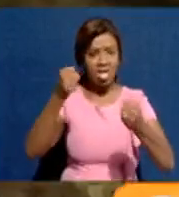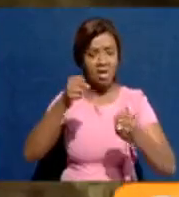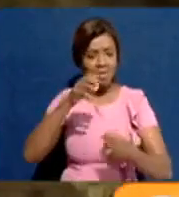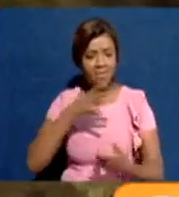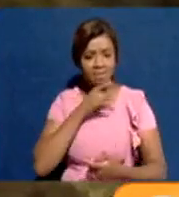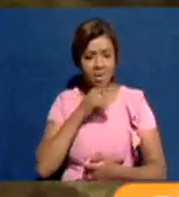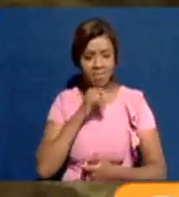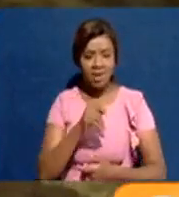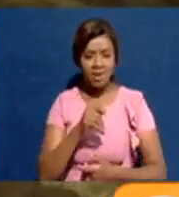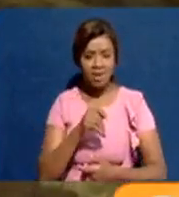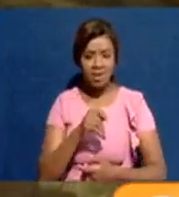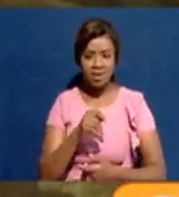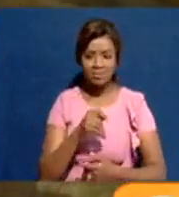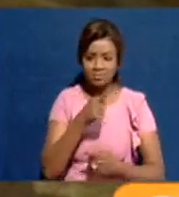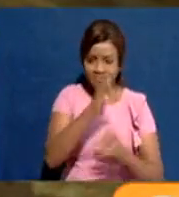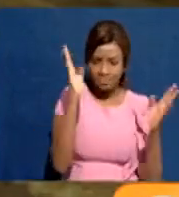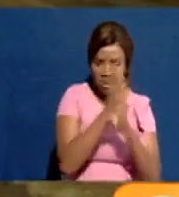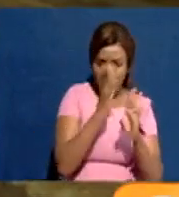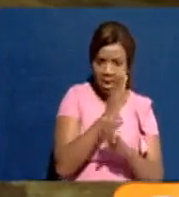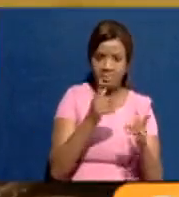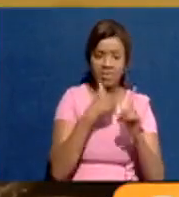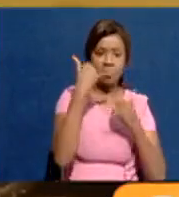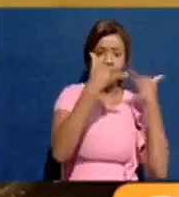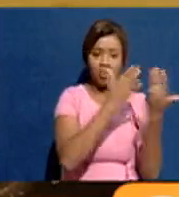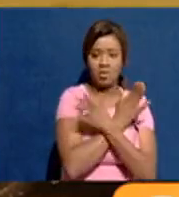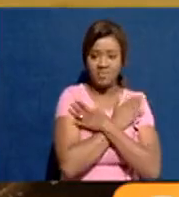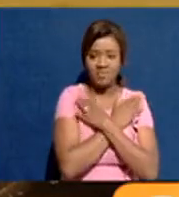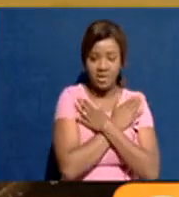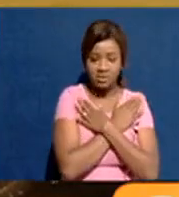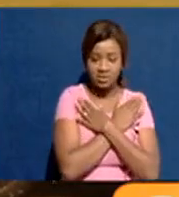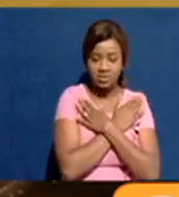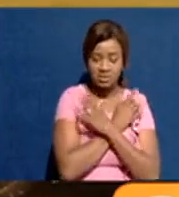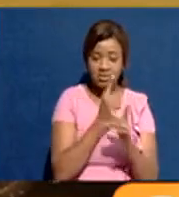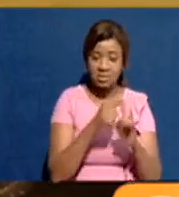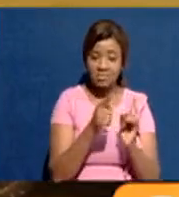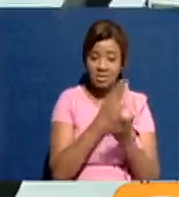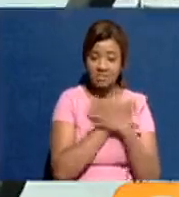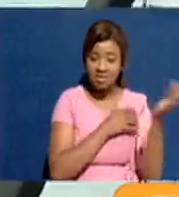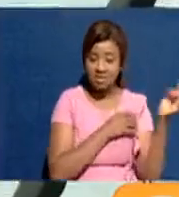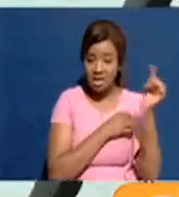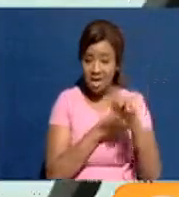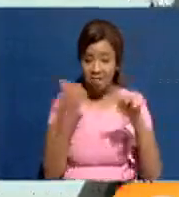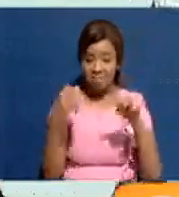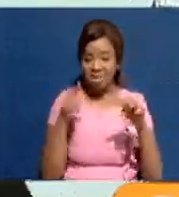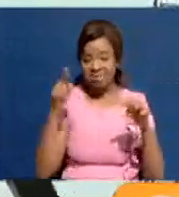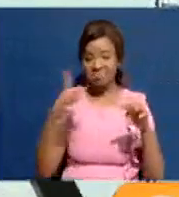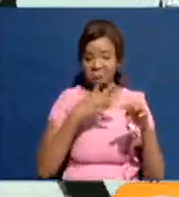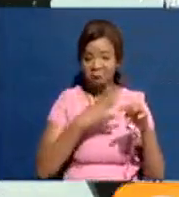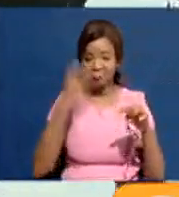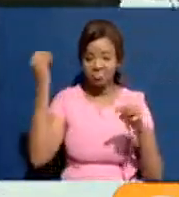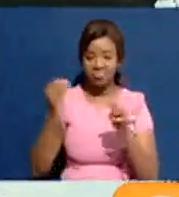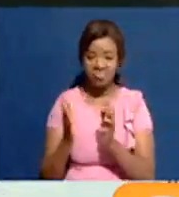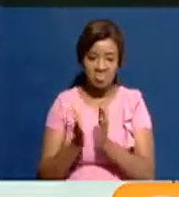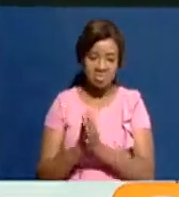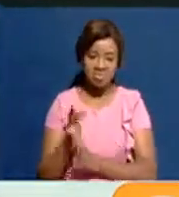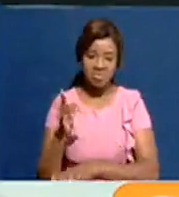sana. Alijificha na mwanawe na kupigia marafiki simu, ila kabla ya wao kufika, watu waliovamia boma